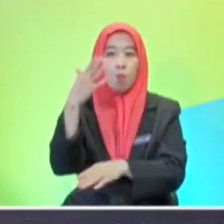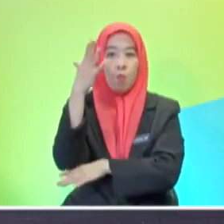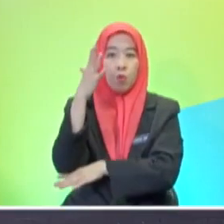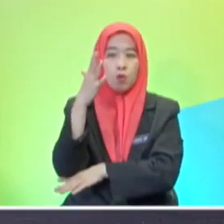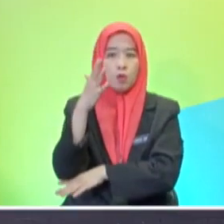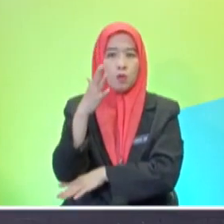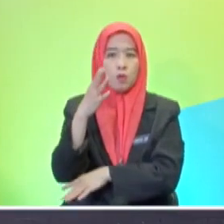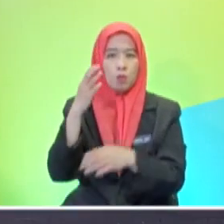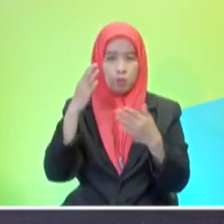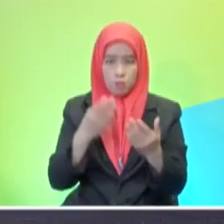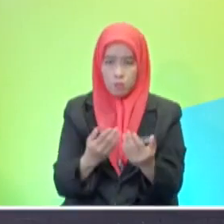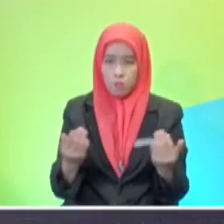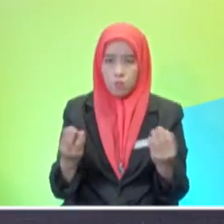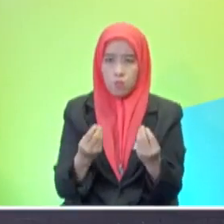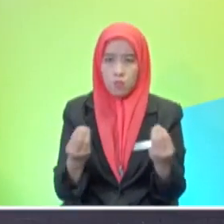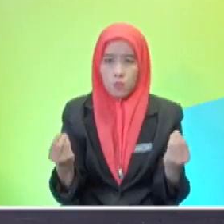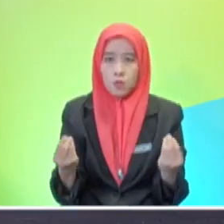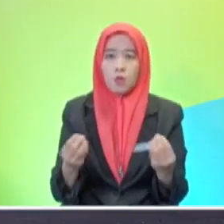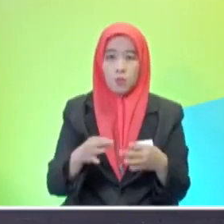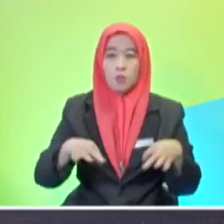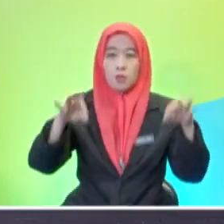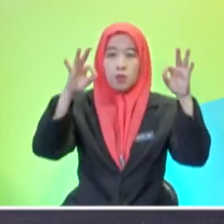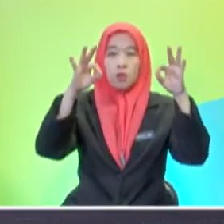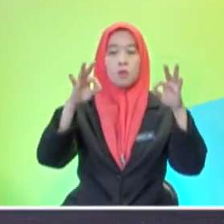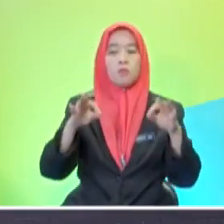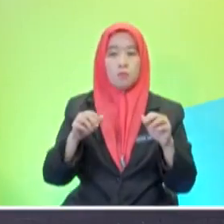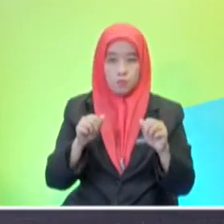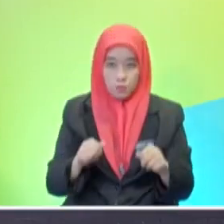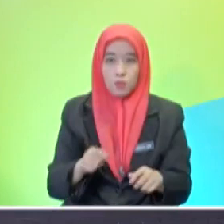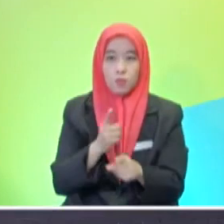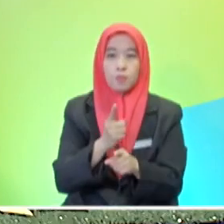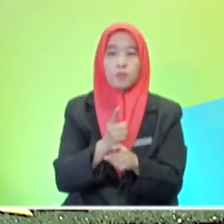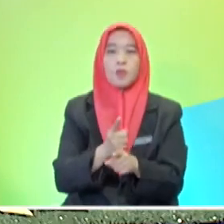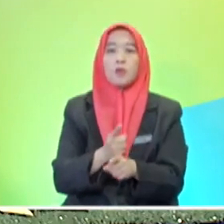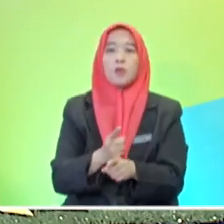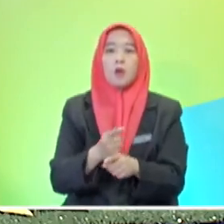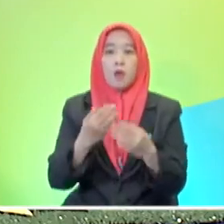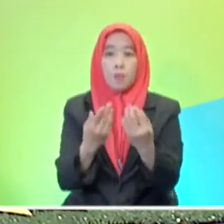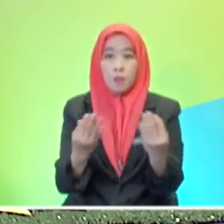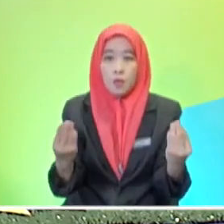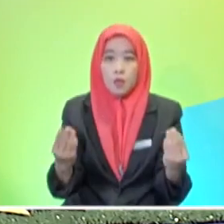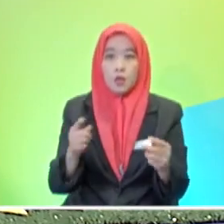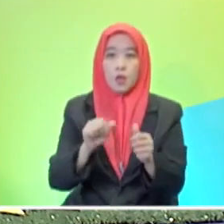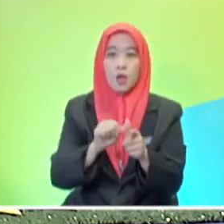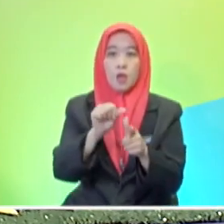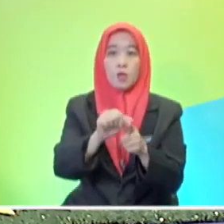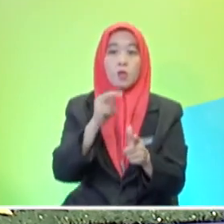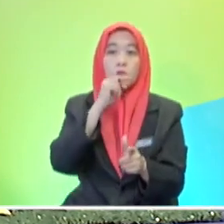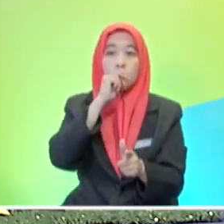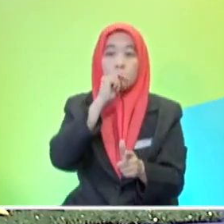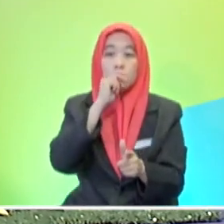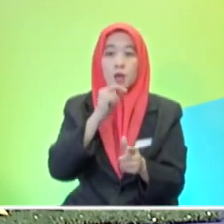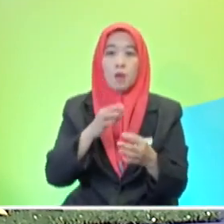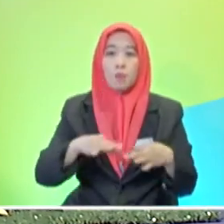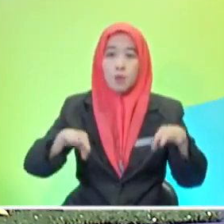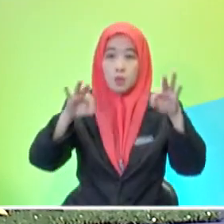cikgu? Okey, baiklah murid-murid kat rumah. Sebenarnya baja ataupun nutrien penting ke tidak